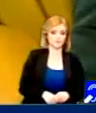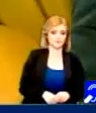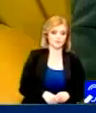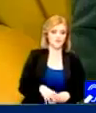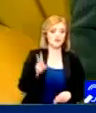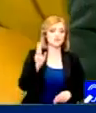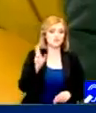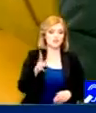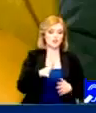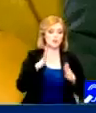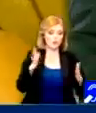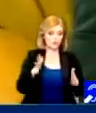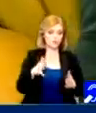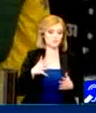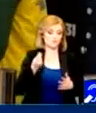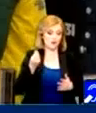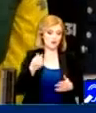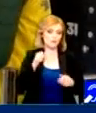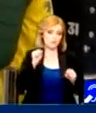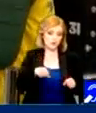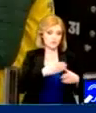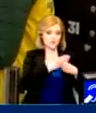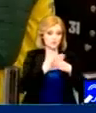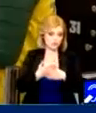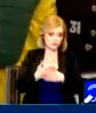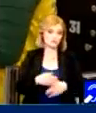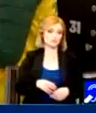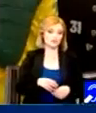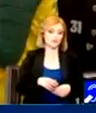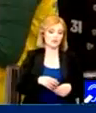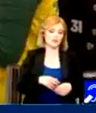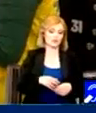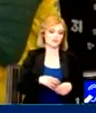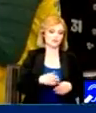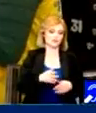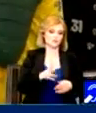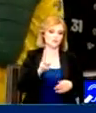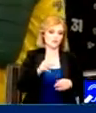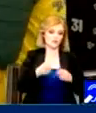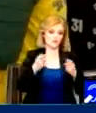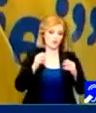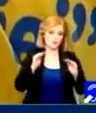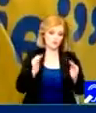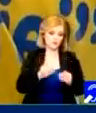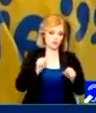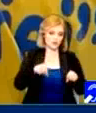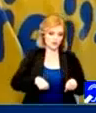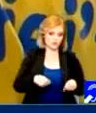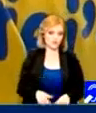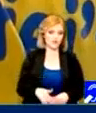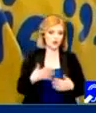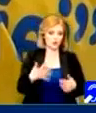vis. Cei care au mai mult își pot uni însă eforturile pentru a da cu adevărat creștinește o mână de ajutor. Suntem în a 10-a